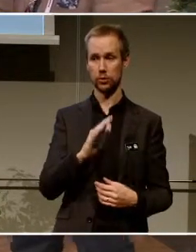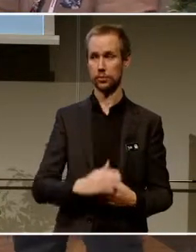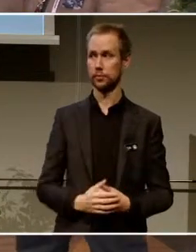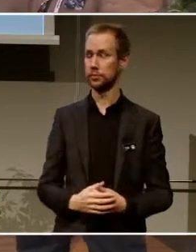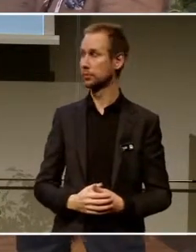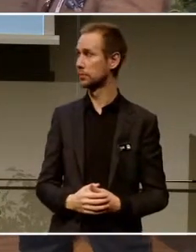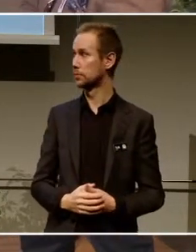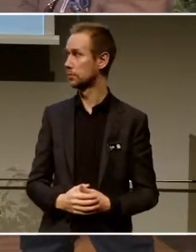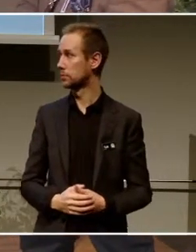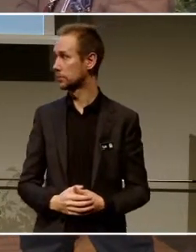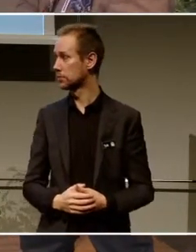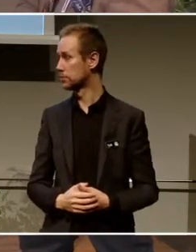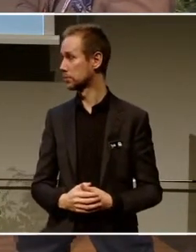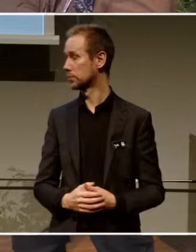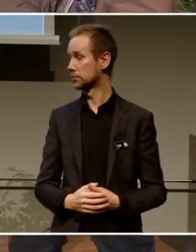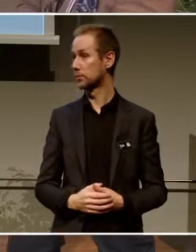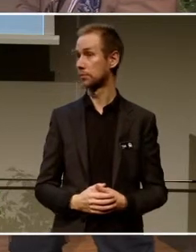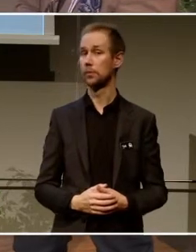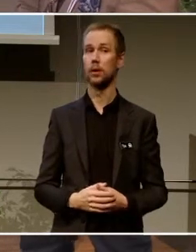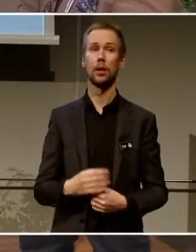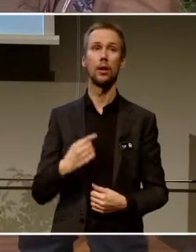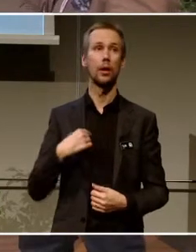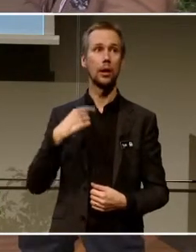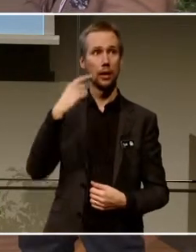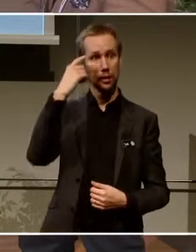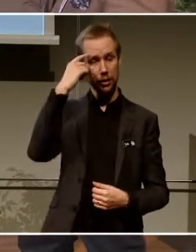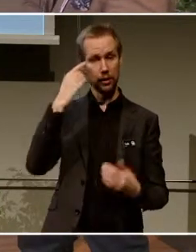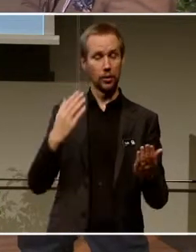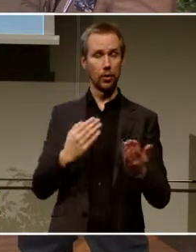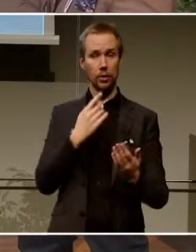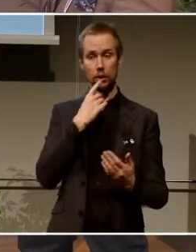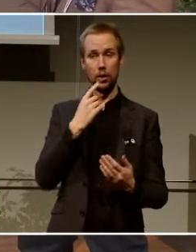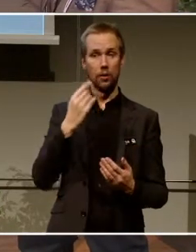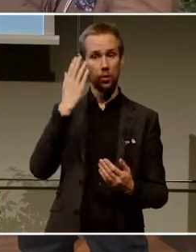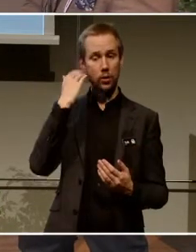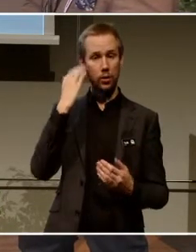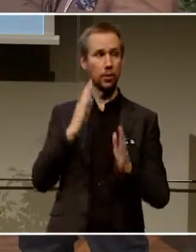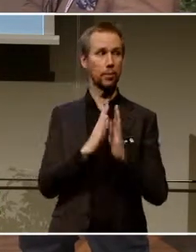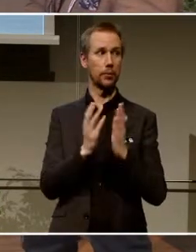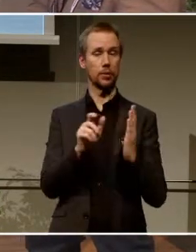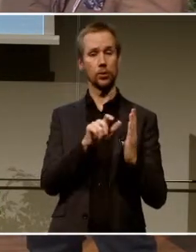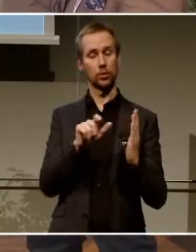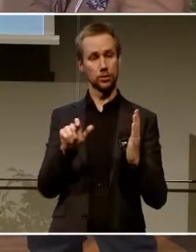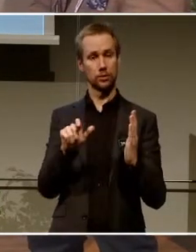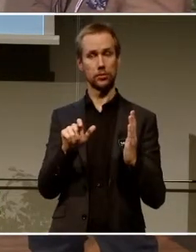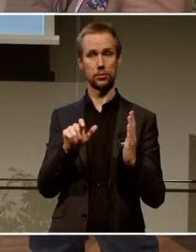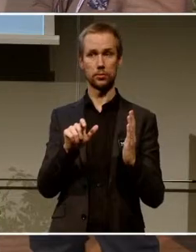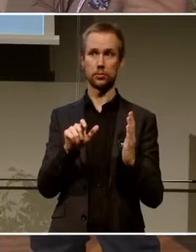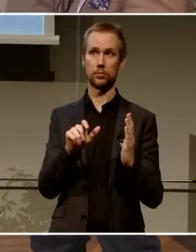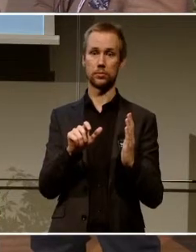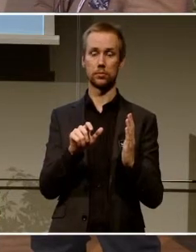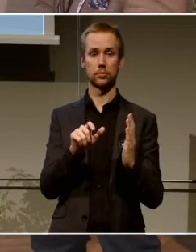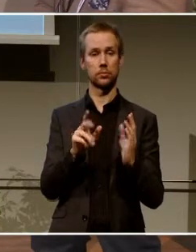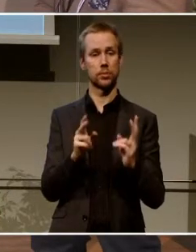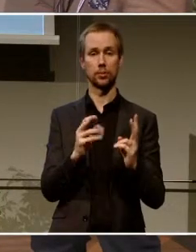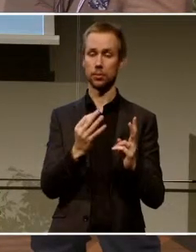utsidan. Nej, men jag tänker just det här du sa tidigare också med bibliotekarier. De har ju fått de här frågorna sen datorerna